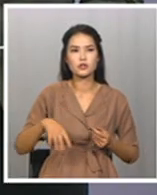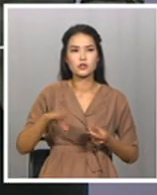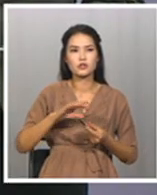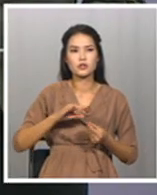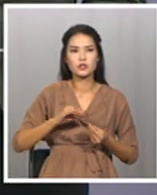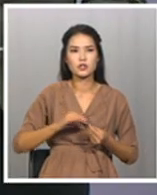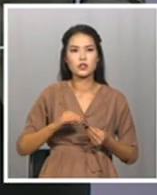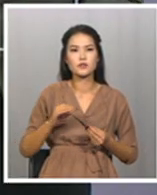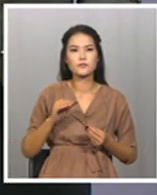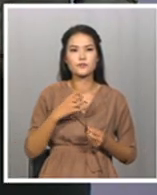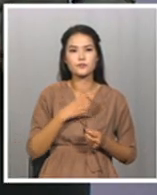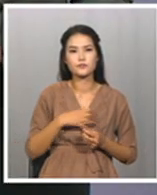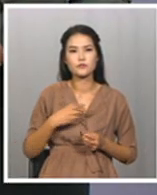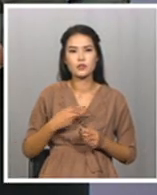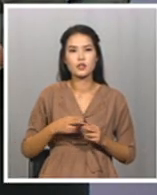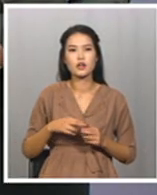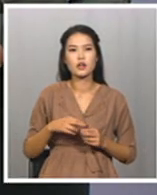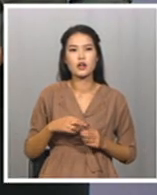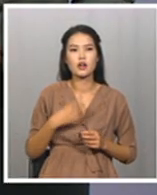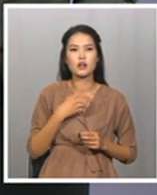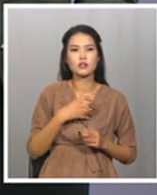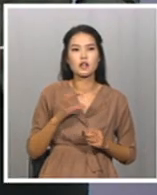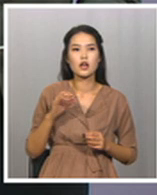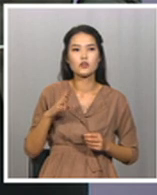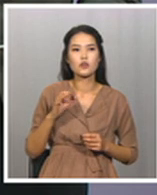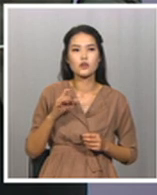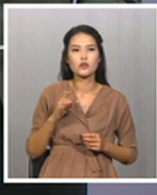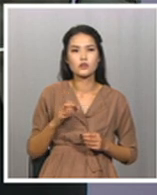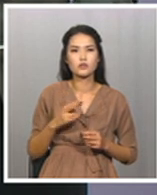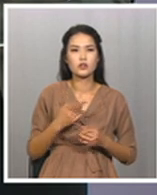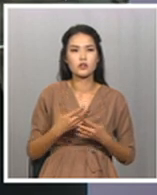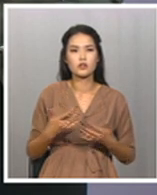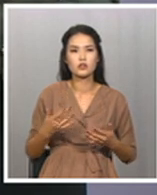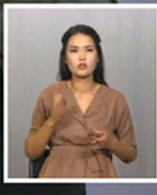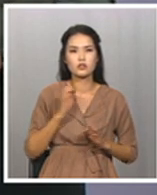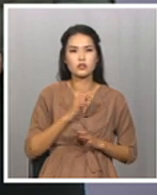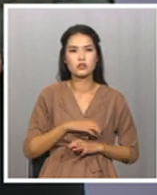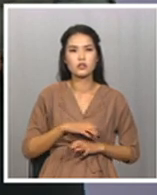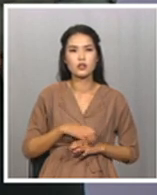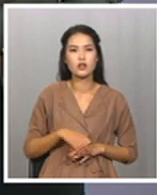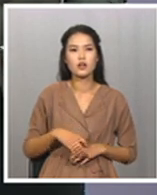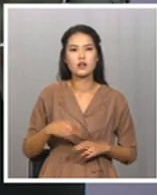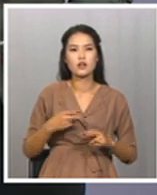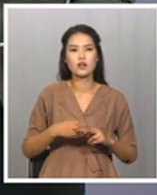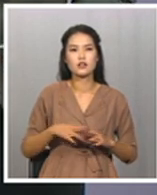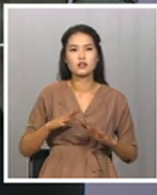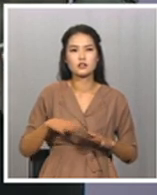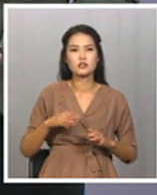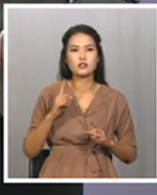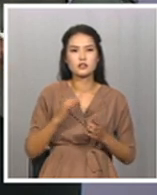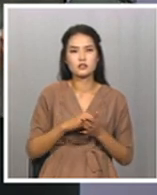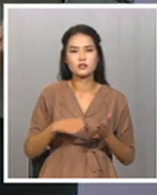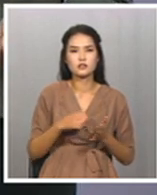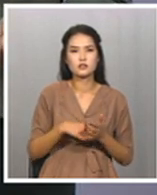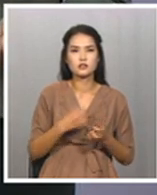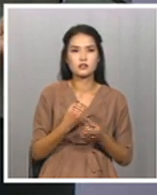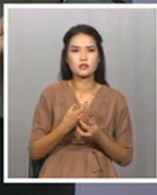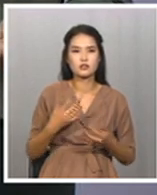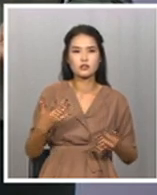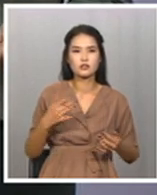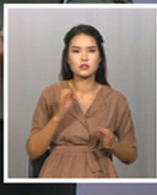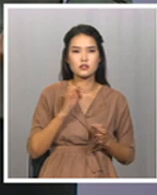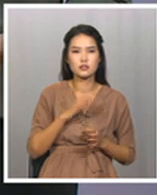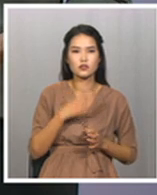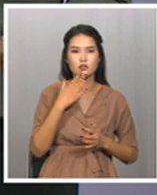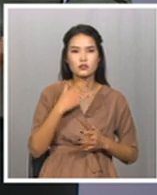книжных магазинов огромное количество самой разной печатной продукции. Сориентироваться и выбрать ту книгу, которая станет одной из самых